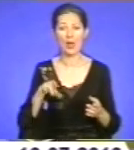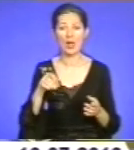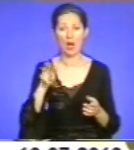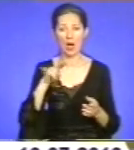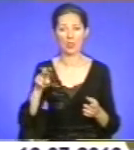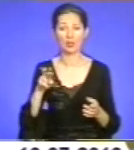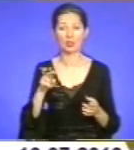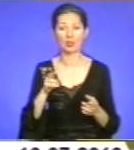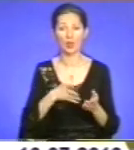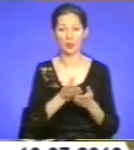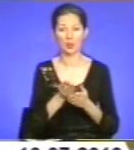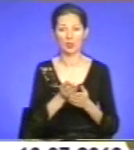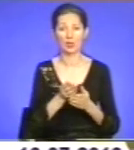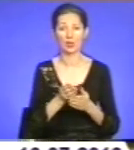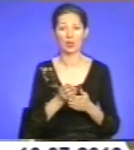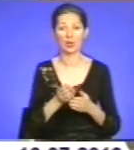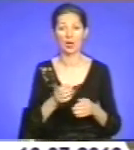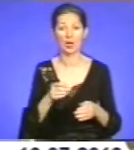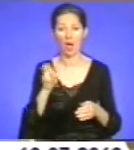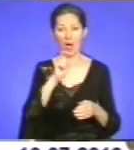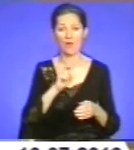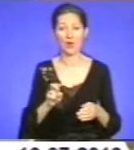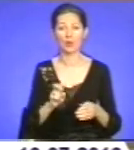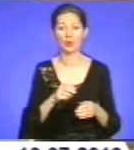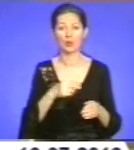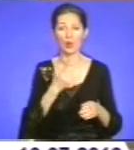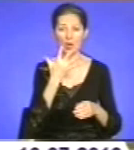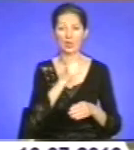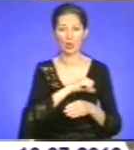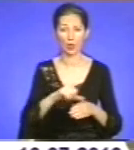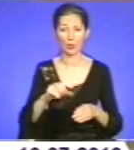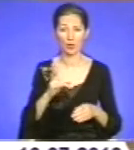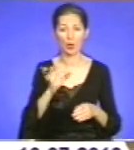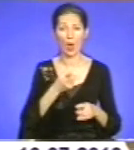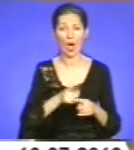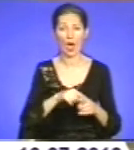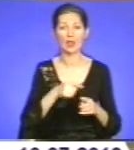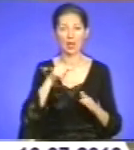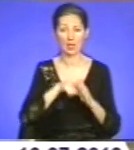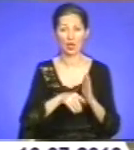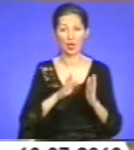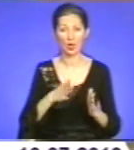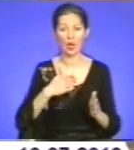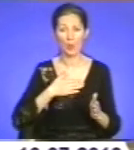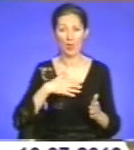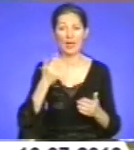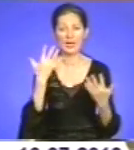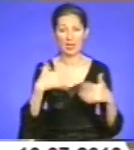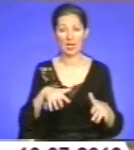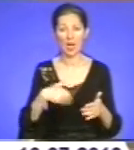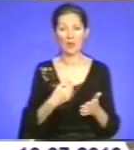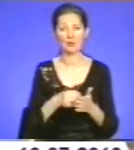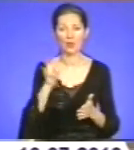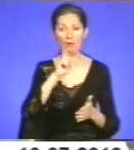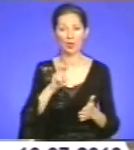рубеж. Но это означает только одно. Мы теряем свои валютные резервы и где-то